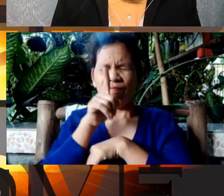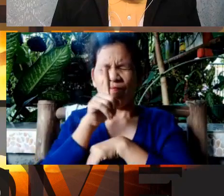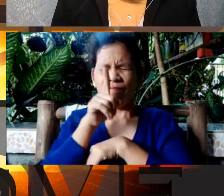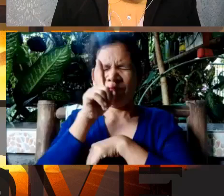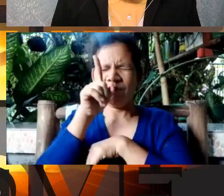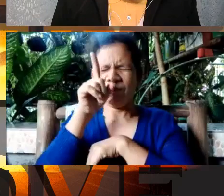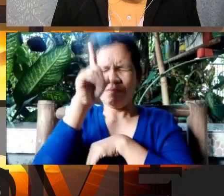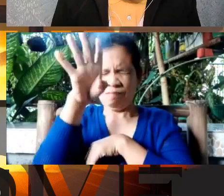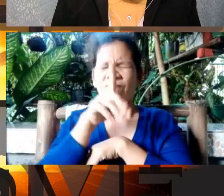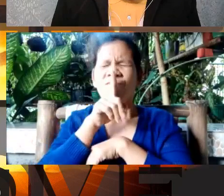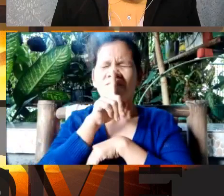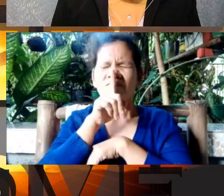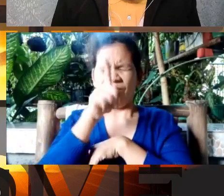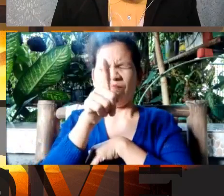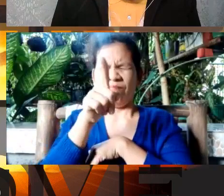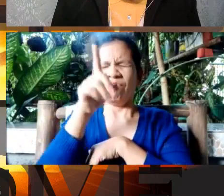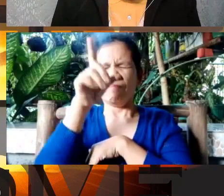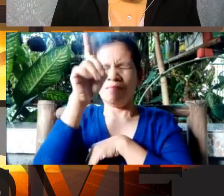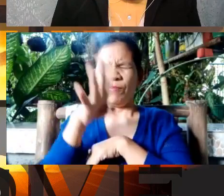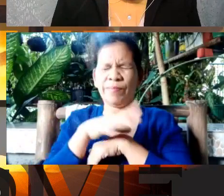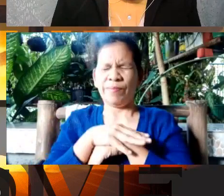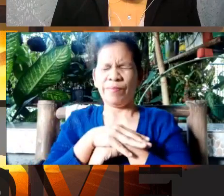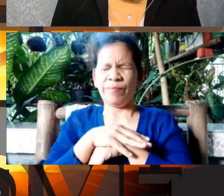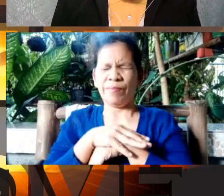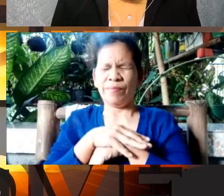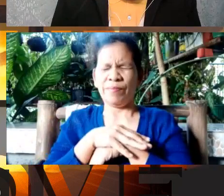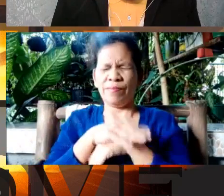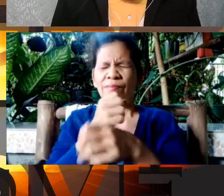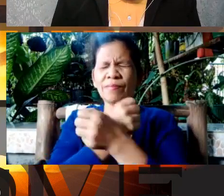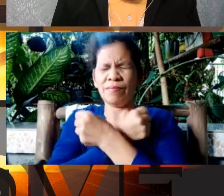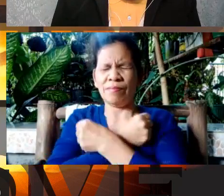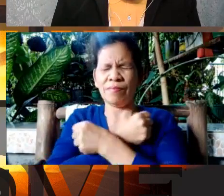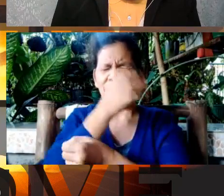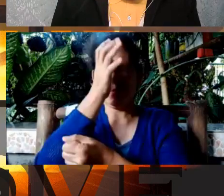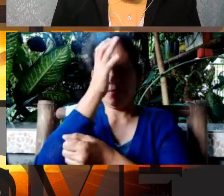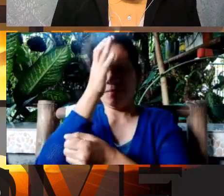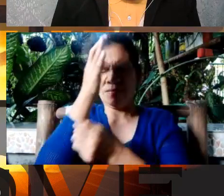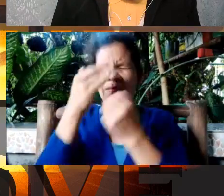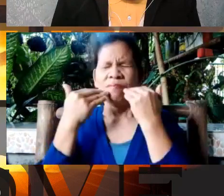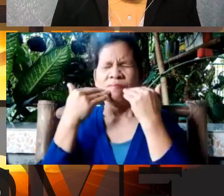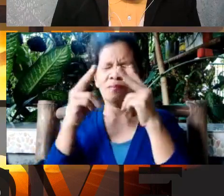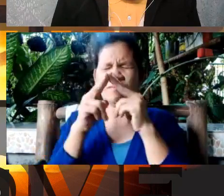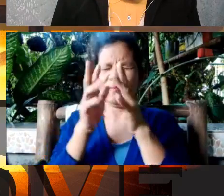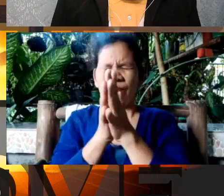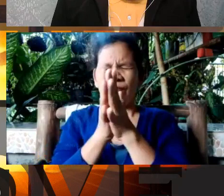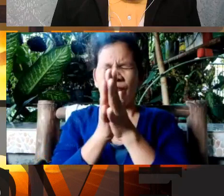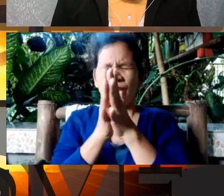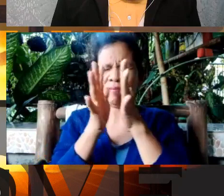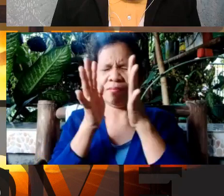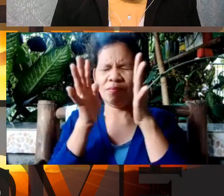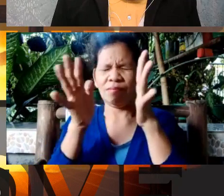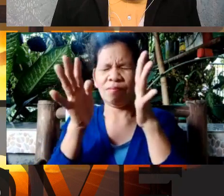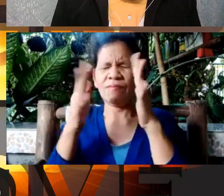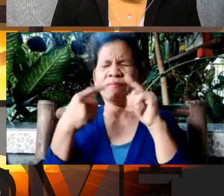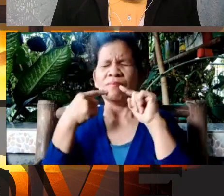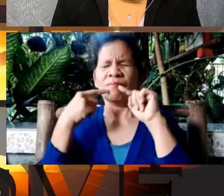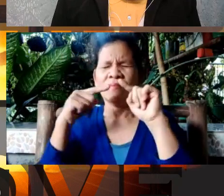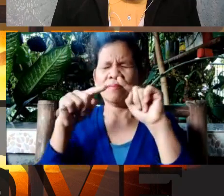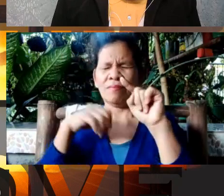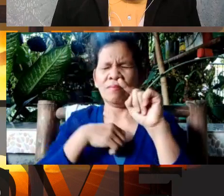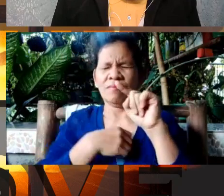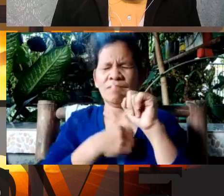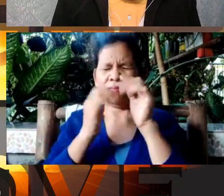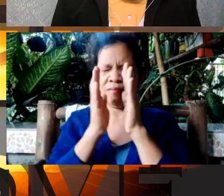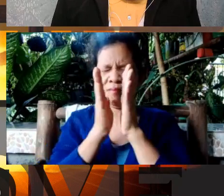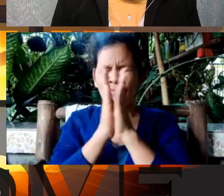ninyo. Minamahal naming Ama, maraming salamat po sa pagtugon sa aming dalangin,